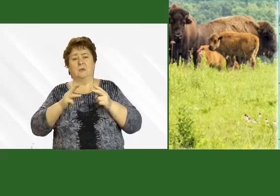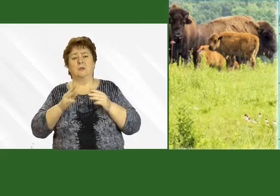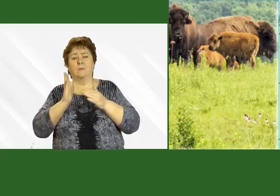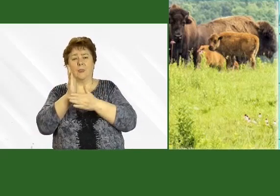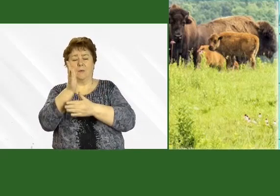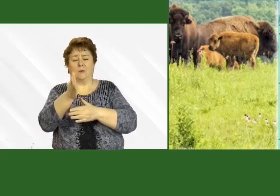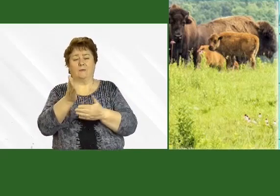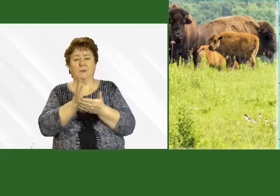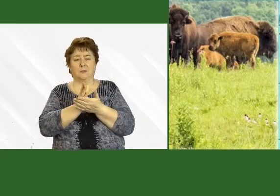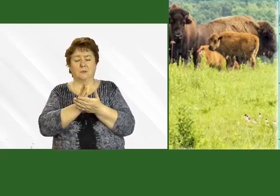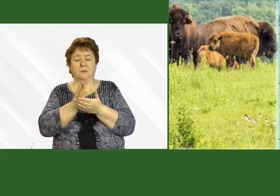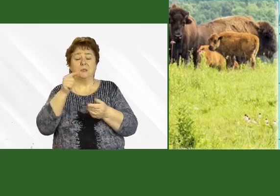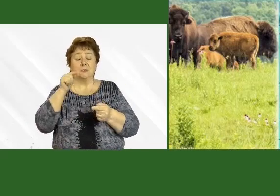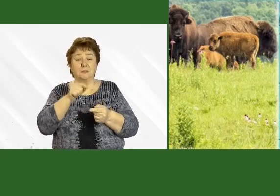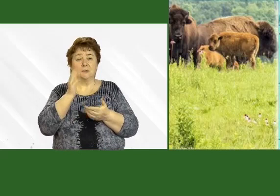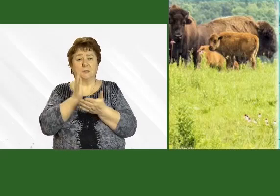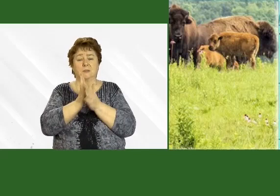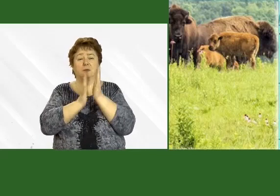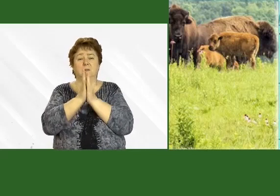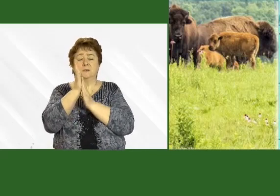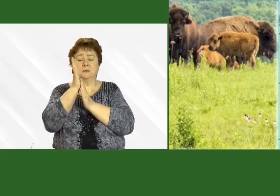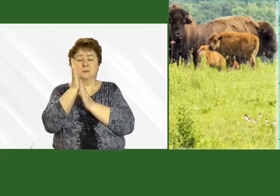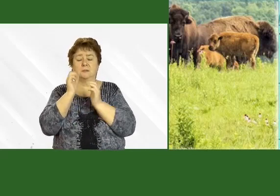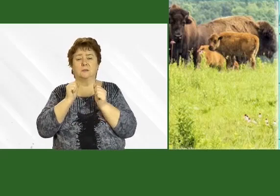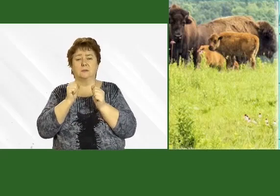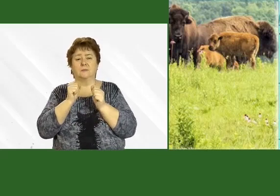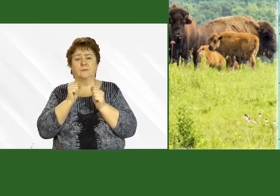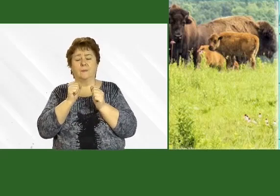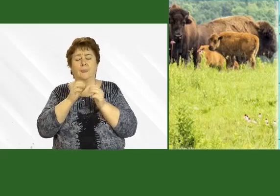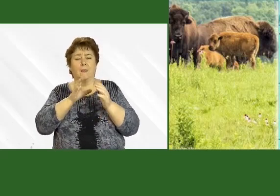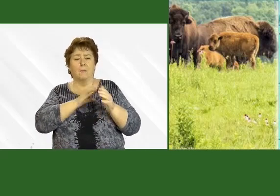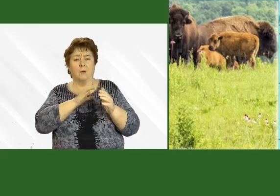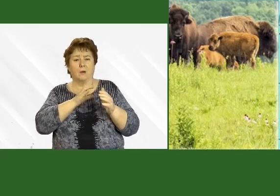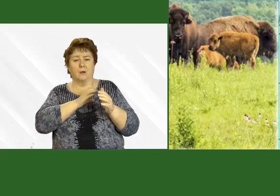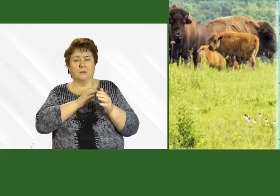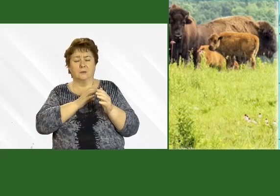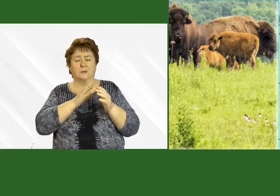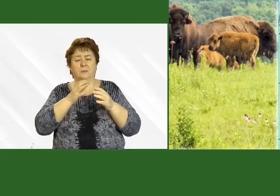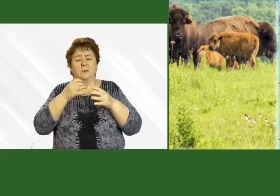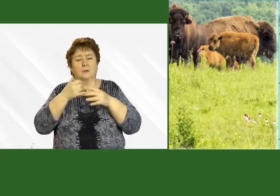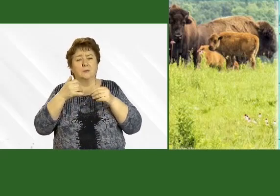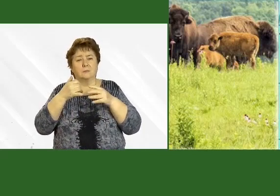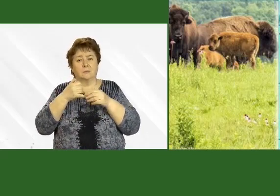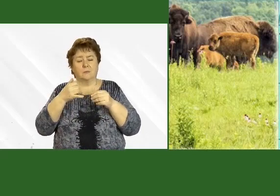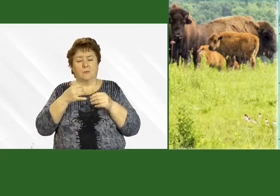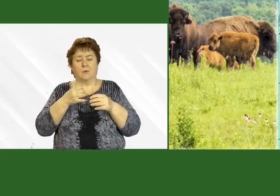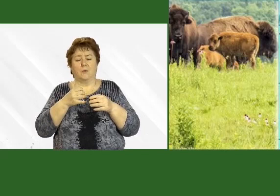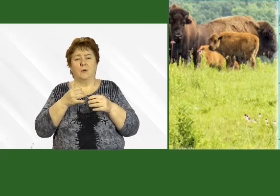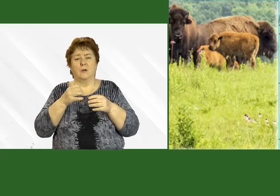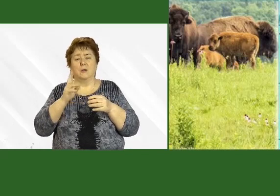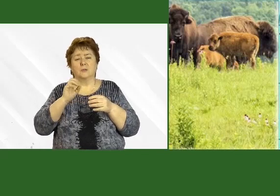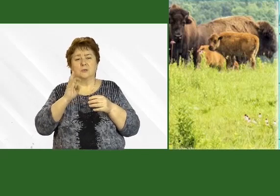здесь преобладает травянистая растительность с богатыми перегноем черноземами и